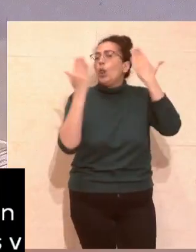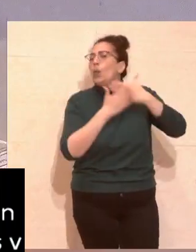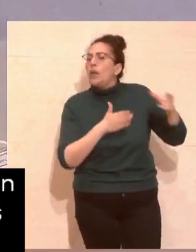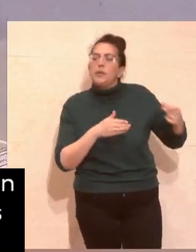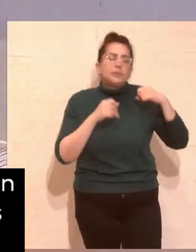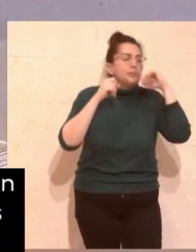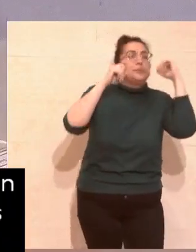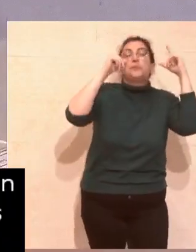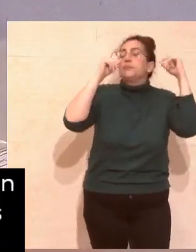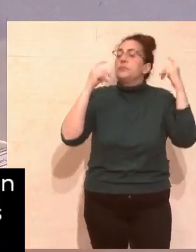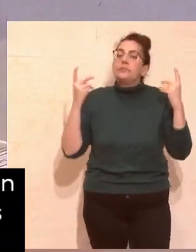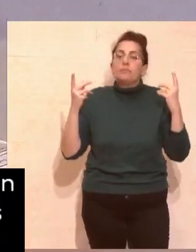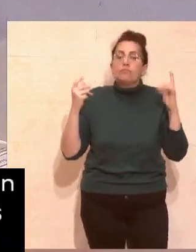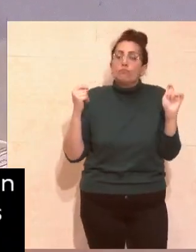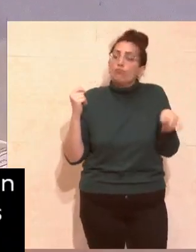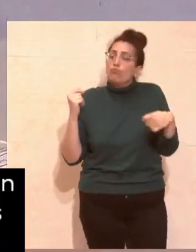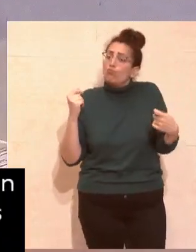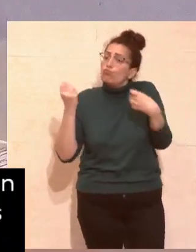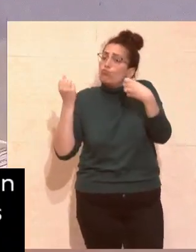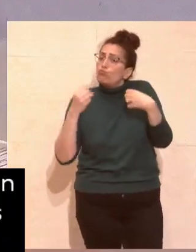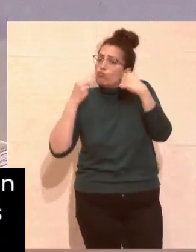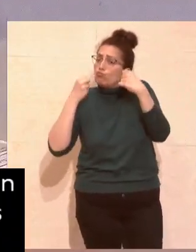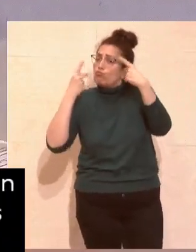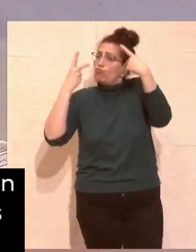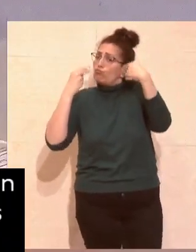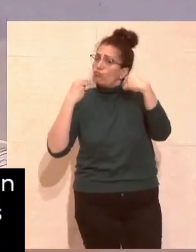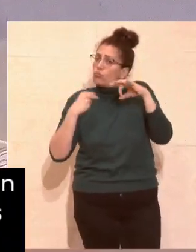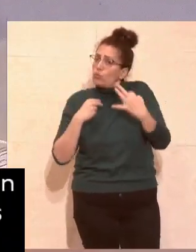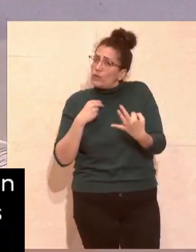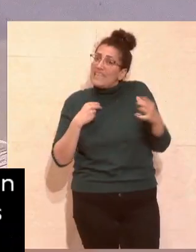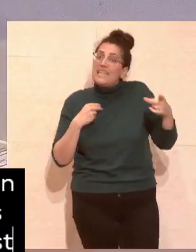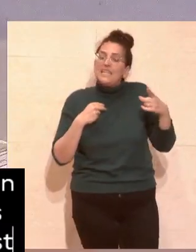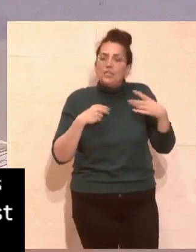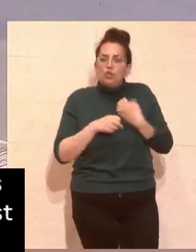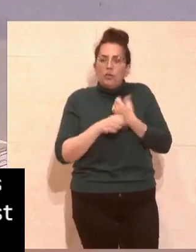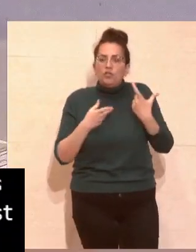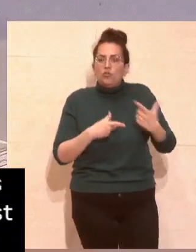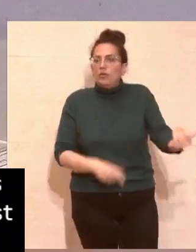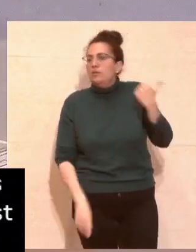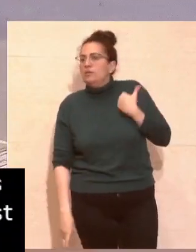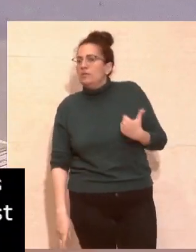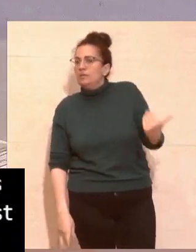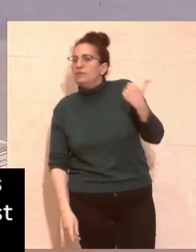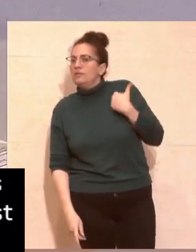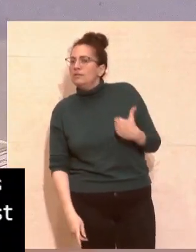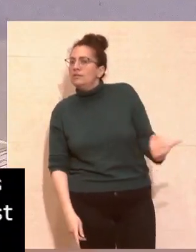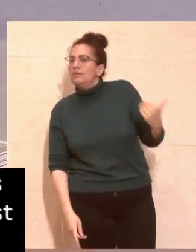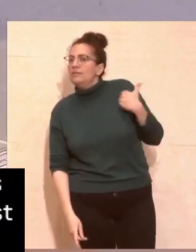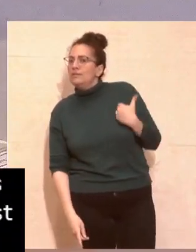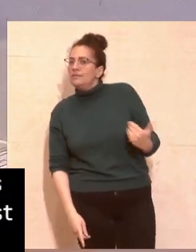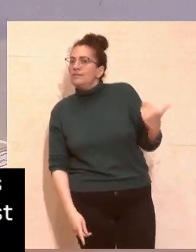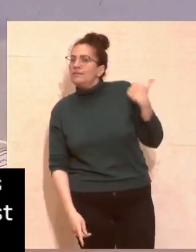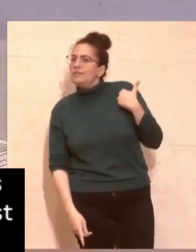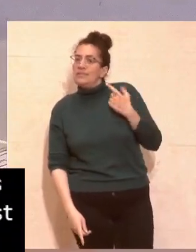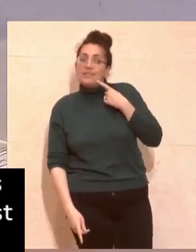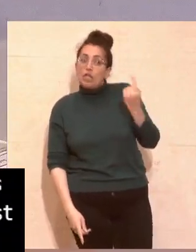OK? C'est normal d'avoir certains éveils, mais ce qui est dommageable pour une famille, c'est d'avoir des éveils signalés. Dans le